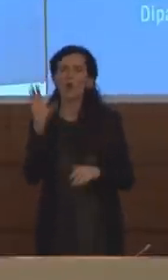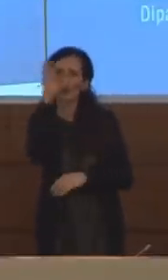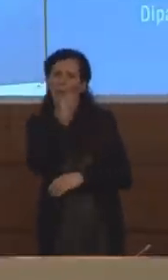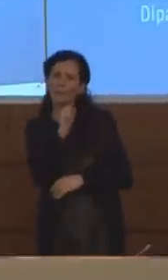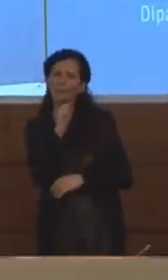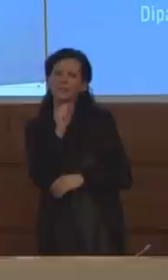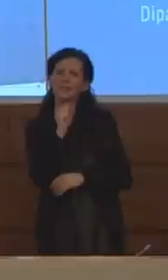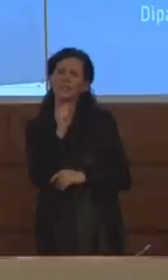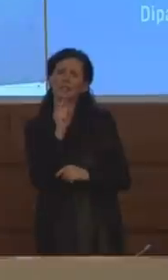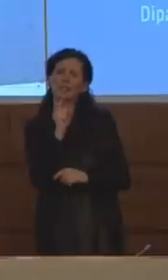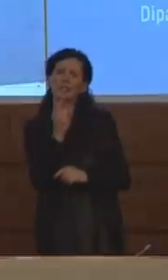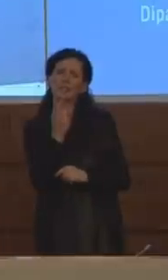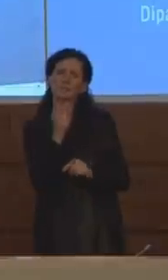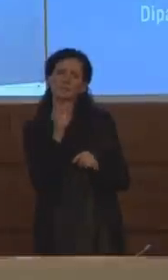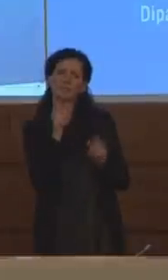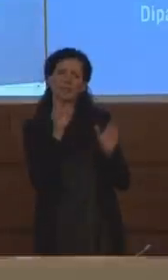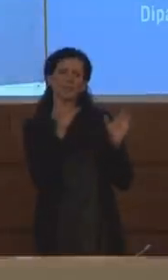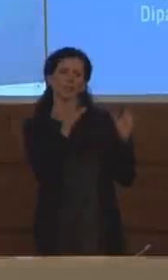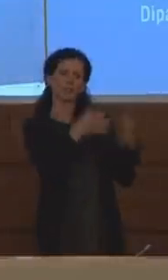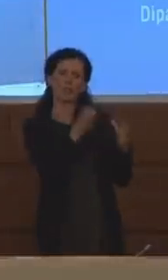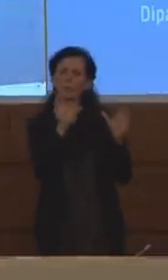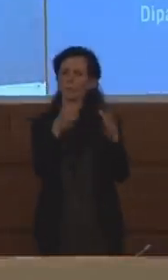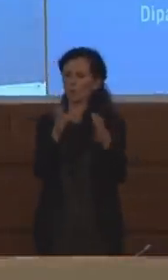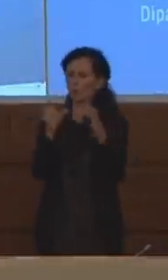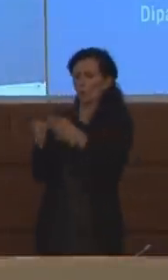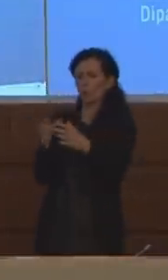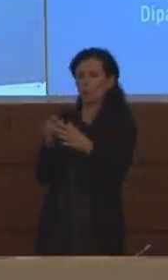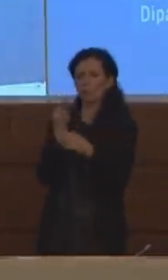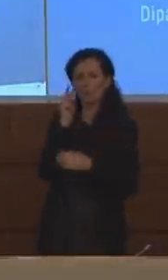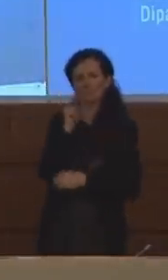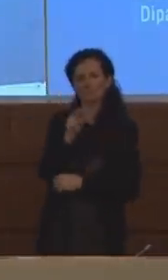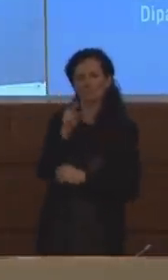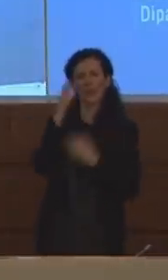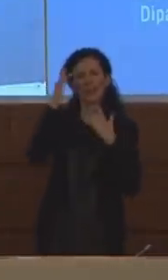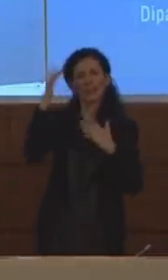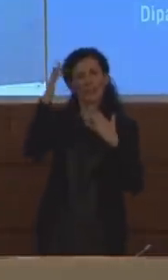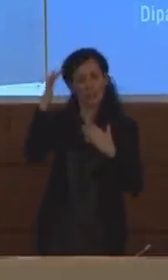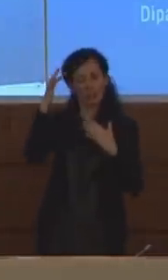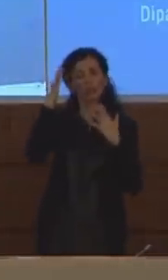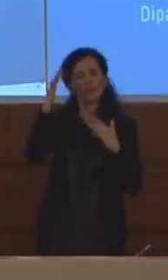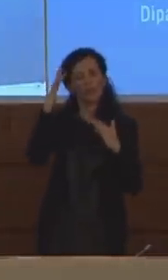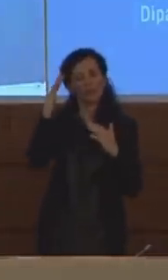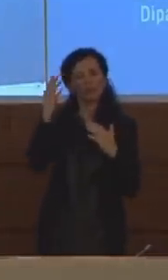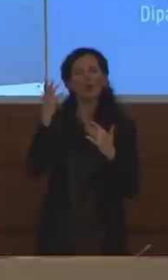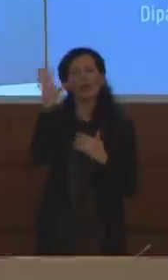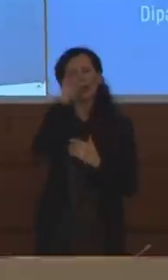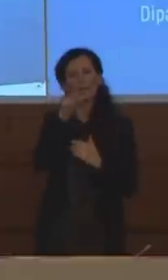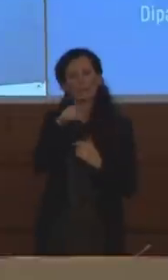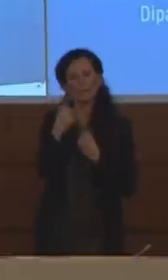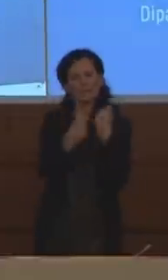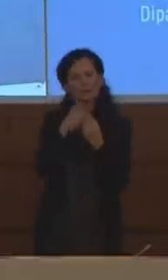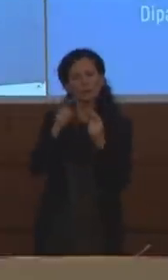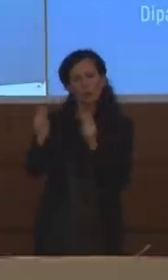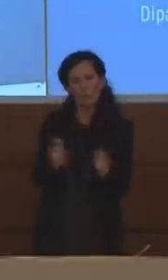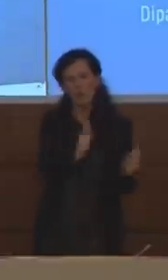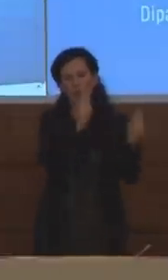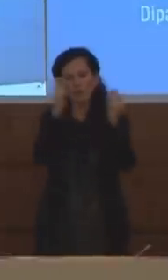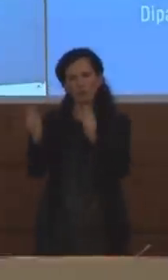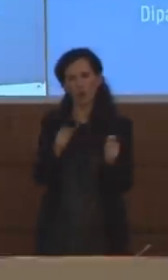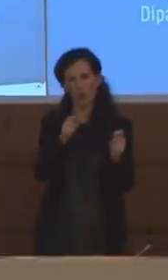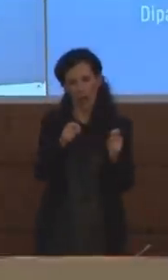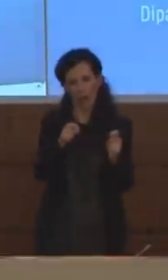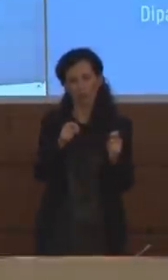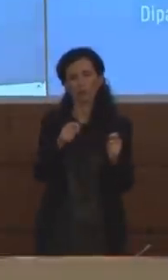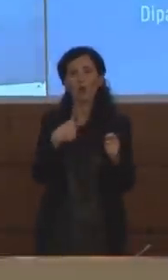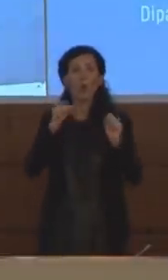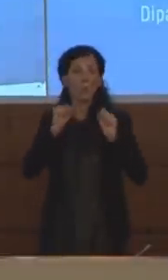fare alcune riflessioni e accompagnandoli però da misure di monitoraggio sapendo esattamente nella al di là dei modelli che